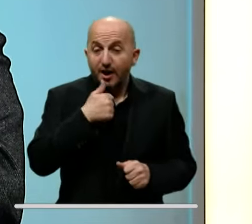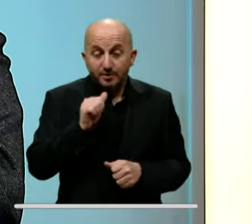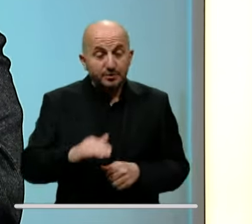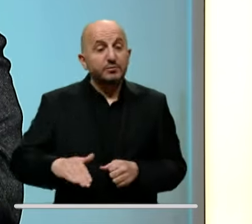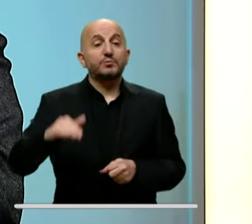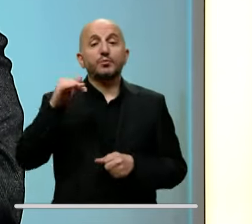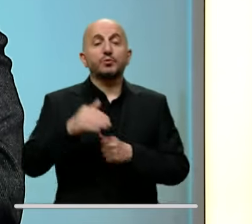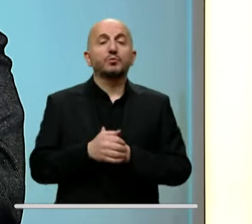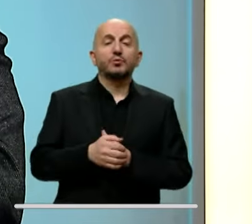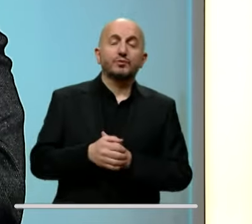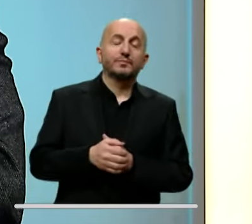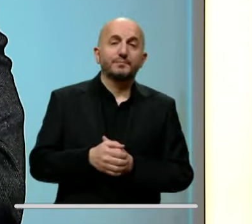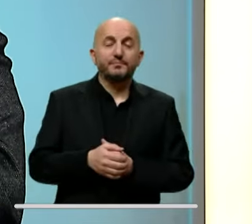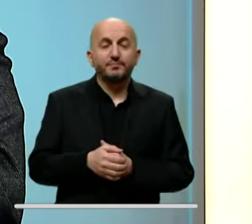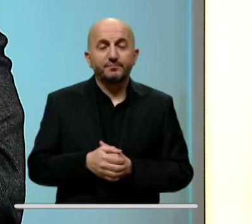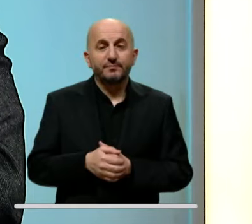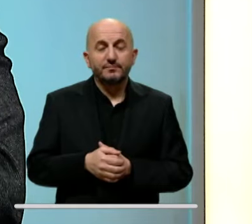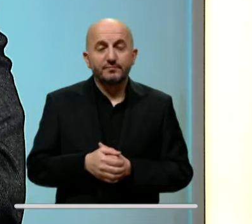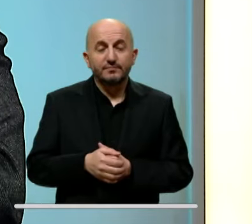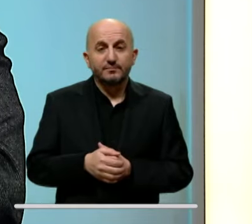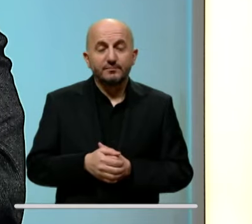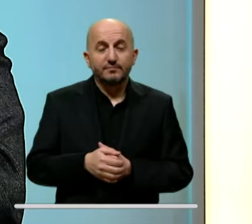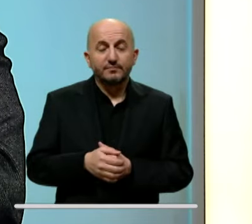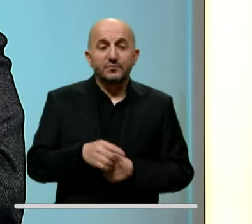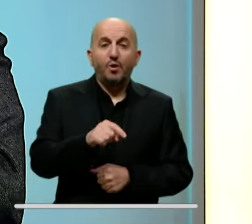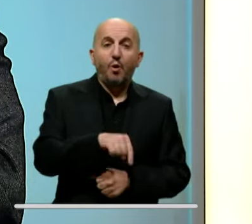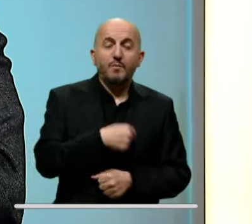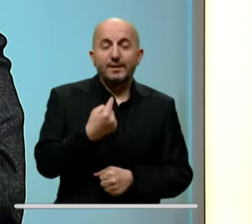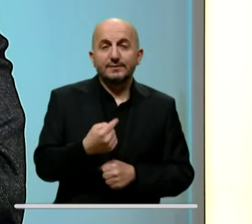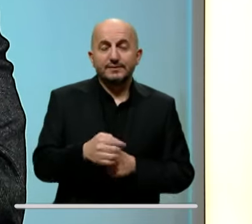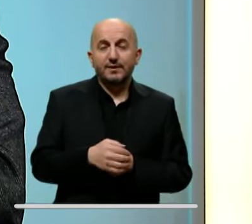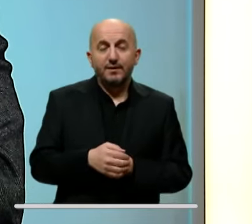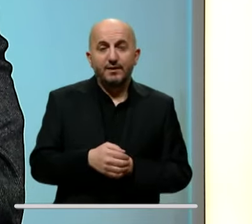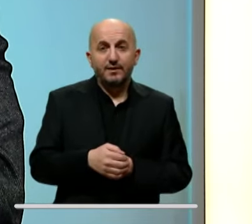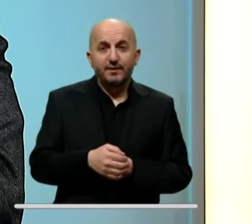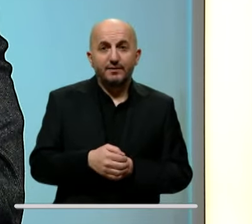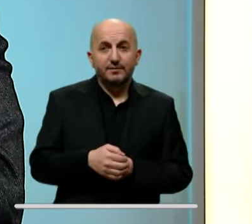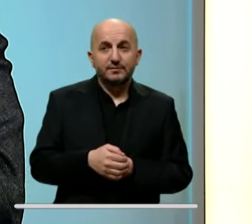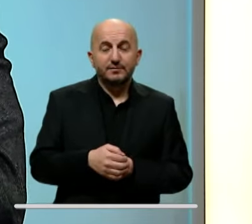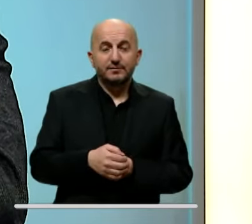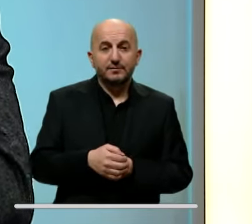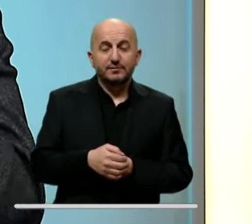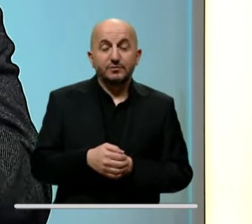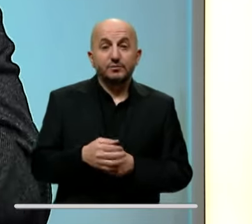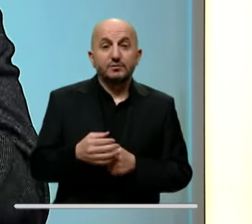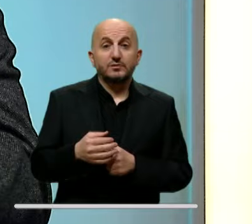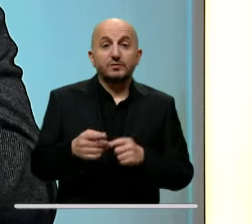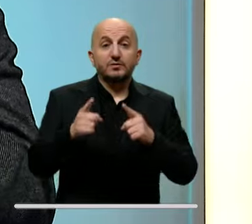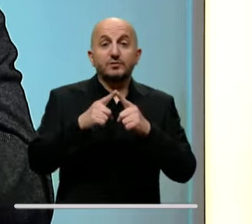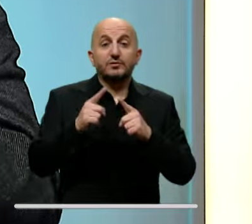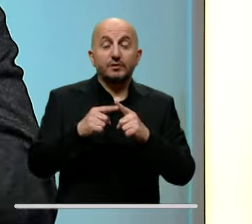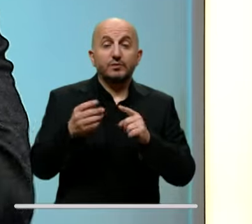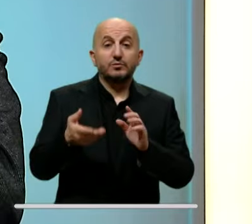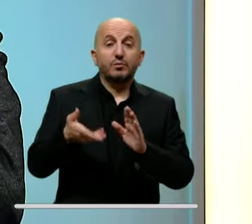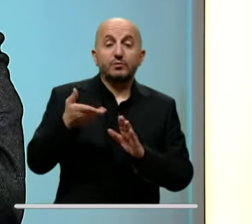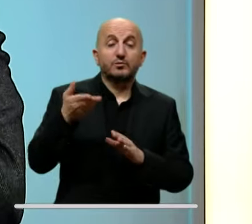büyüğümüz Eee Normalde o kadar E yani çoğalmış ki artık 10